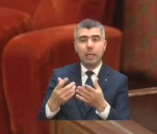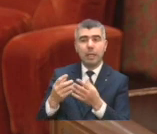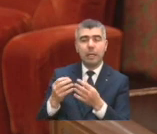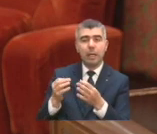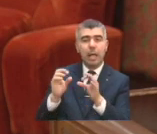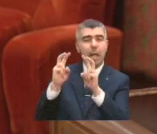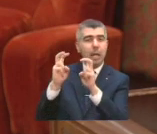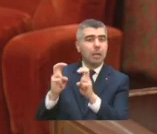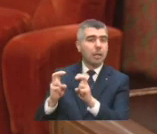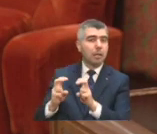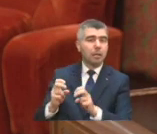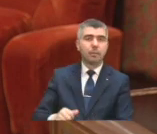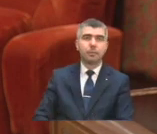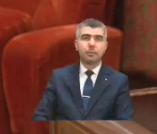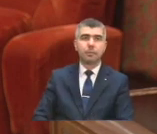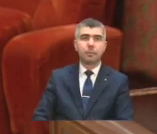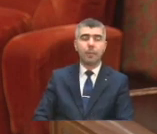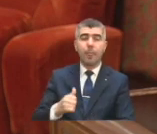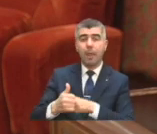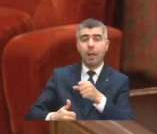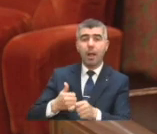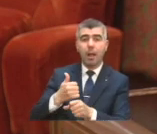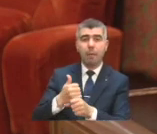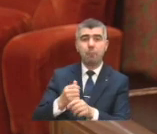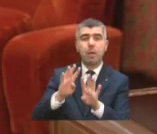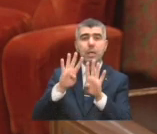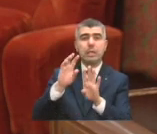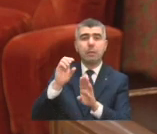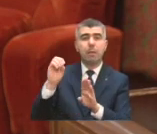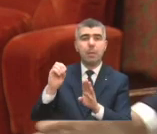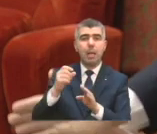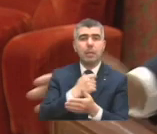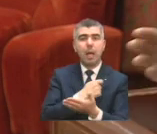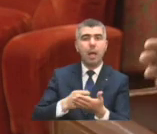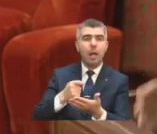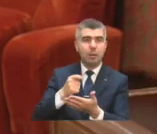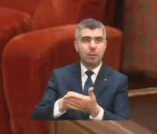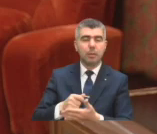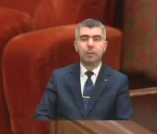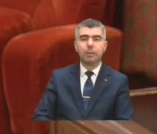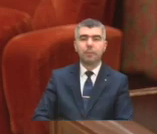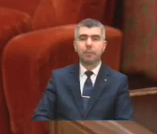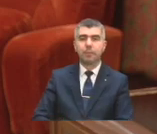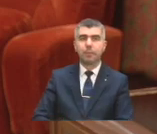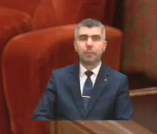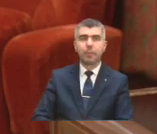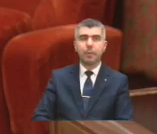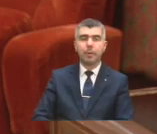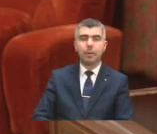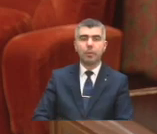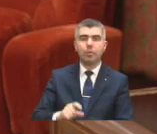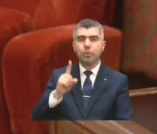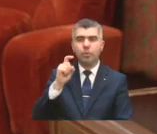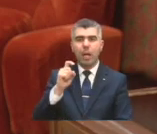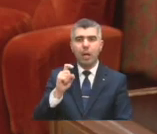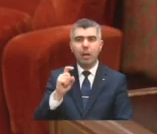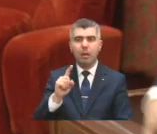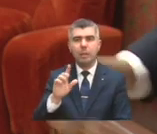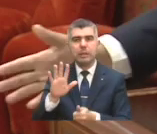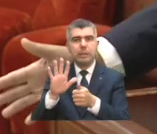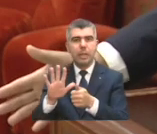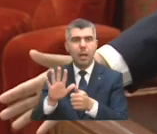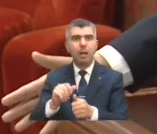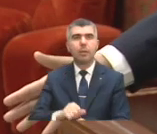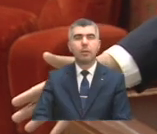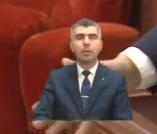القضاة. هذه السنة هذه خرجنا واحد 800 قاضي، وصلنا حتى شهر جوان غادي تخرج واحد 800 قاضي،